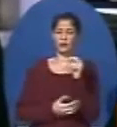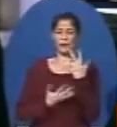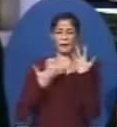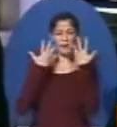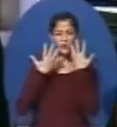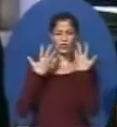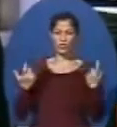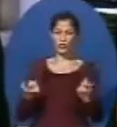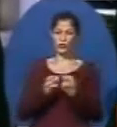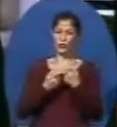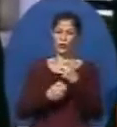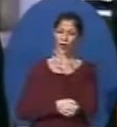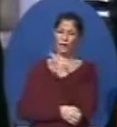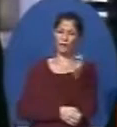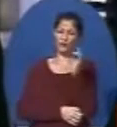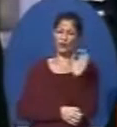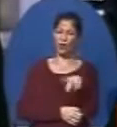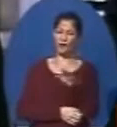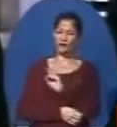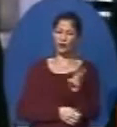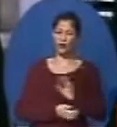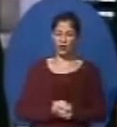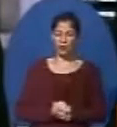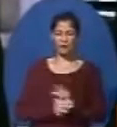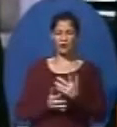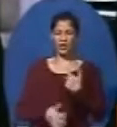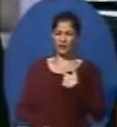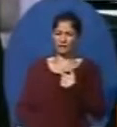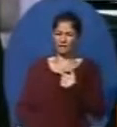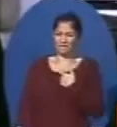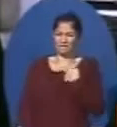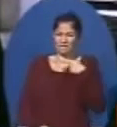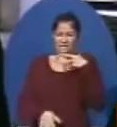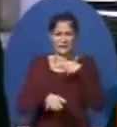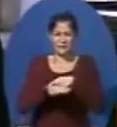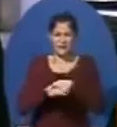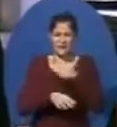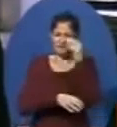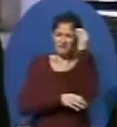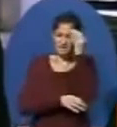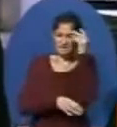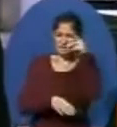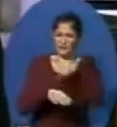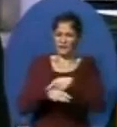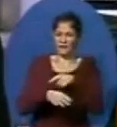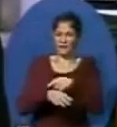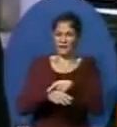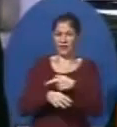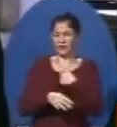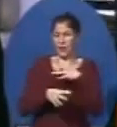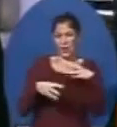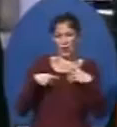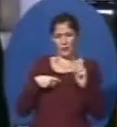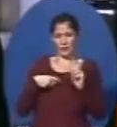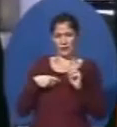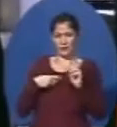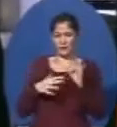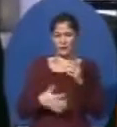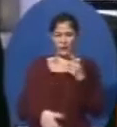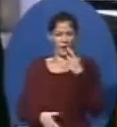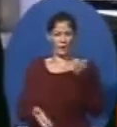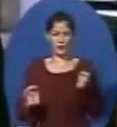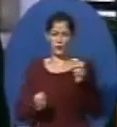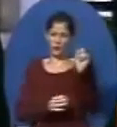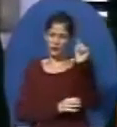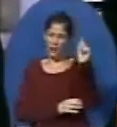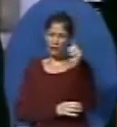הפרשה שקשורה לאותם 500 אלף שקל, אבל אותי מה שמטריד דן, ואגב אני לא מסכים עם מה שדן אבי יצחק אומר, כי אני